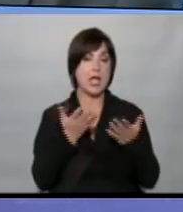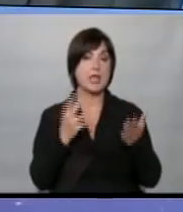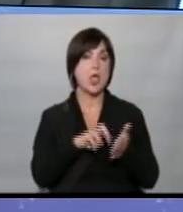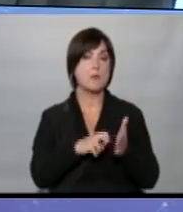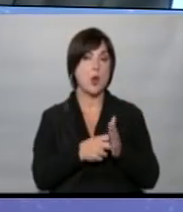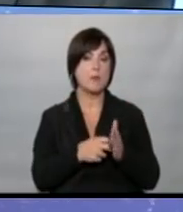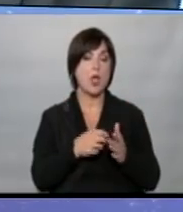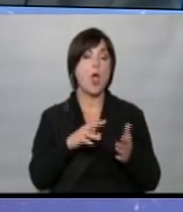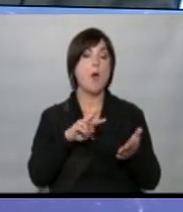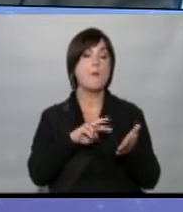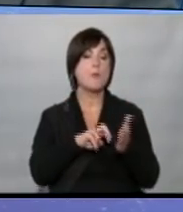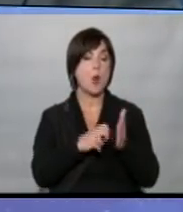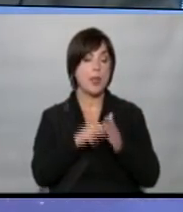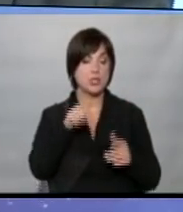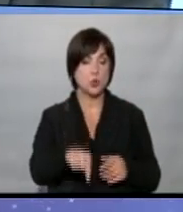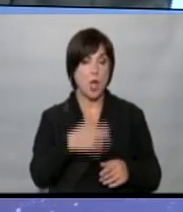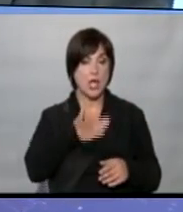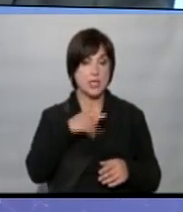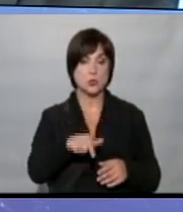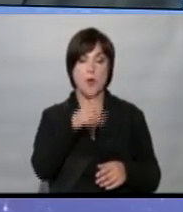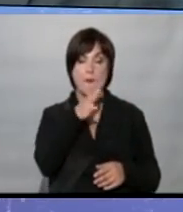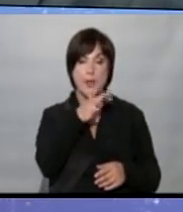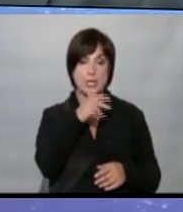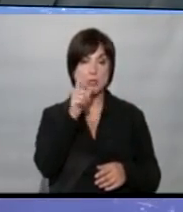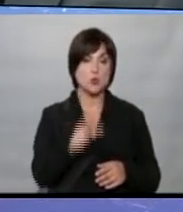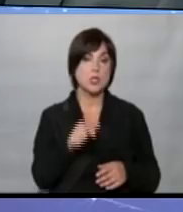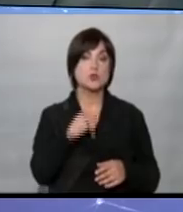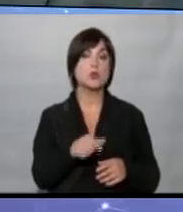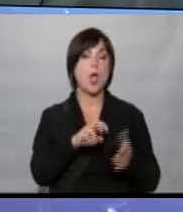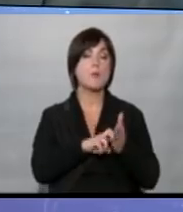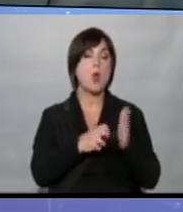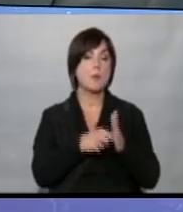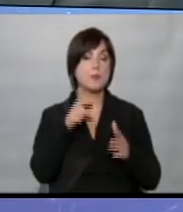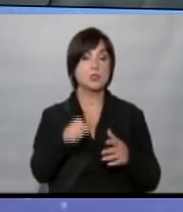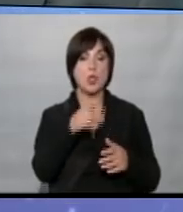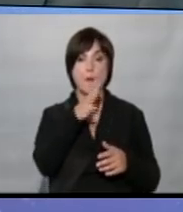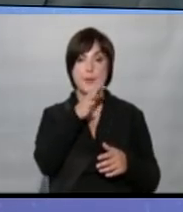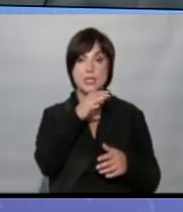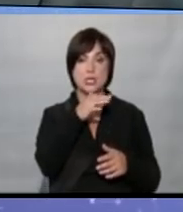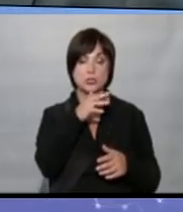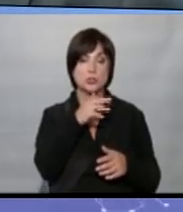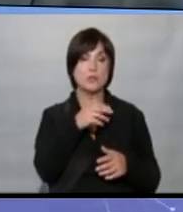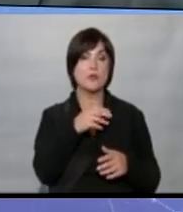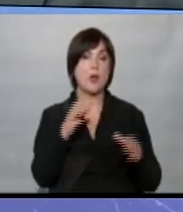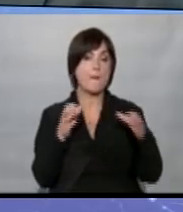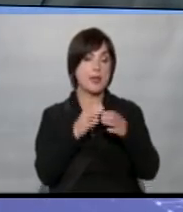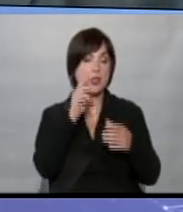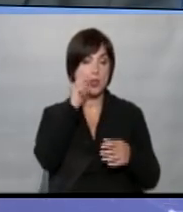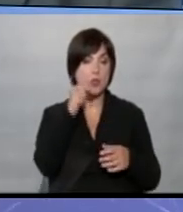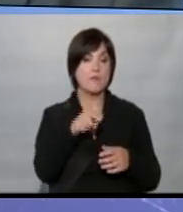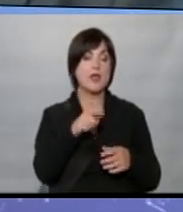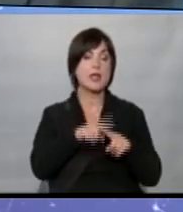проблемот. Проблемот не е овде кај нас, кај македонците. Проблемот е затоа што македонското мацинство во Грција